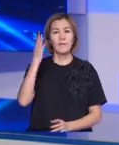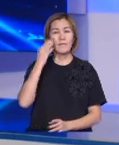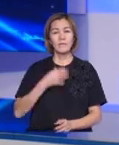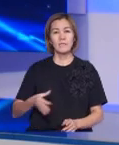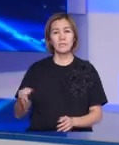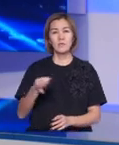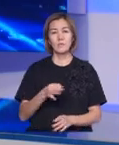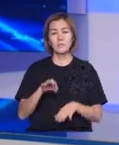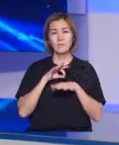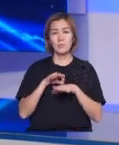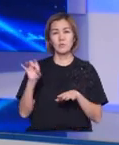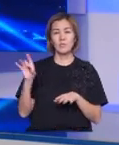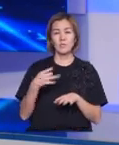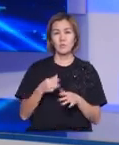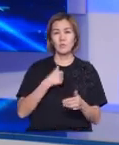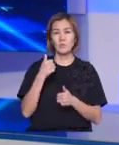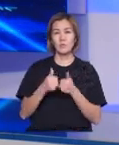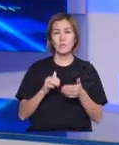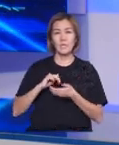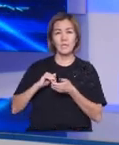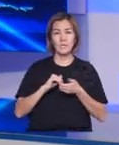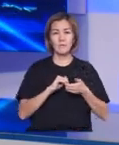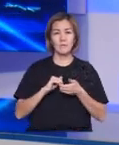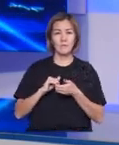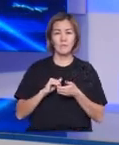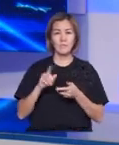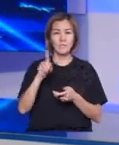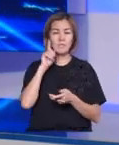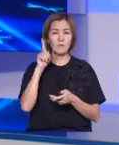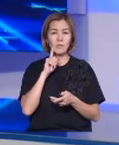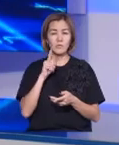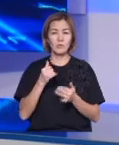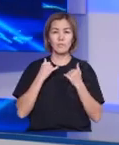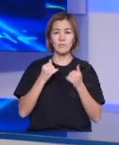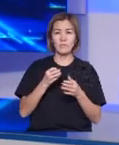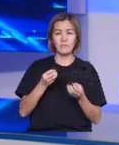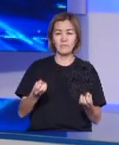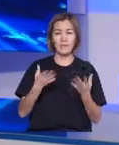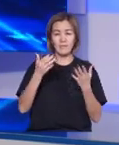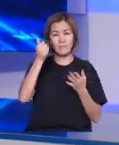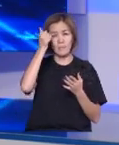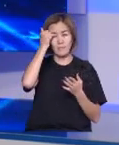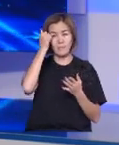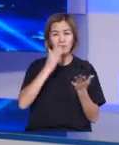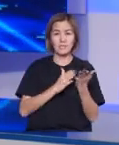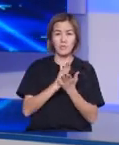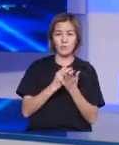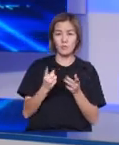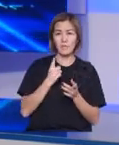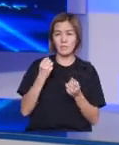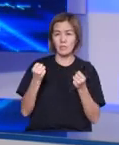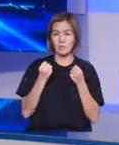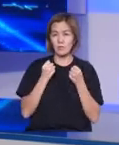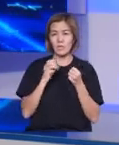В Алматинской области прошел республиканский турнир по греко-римской борьбе среди молодежи, посвященный светлой памяти заслуженного мастера